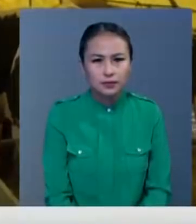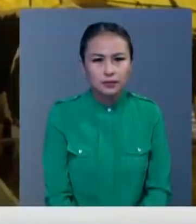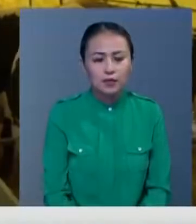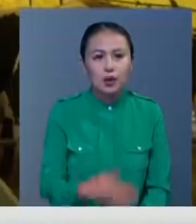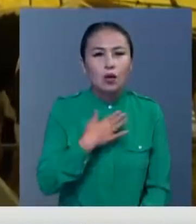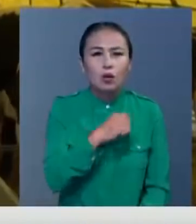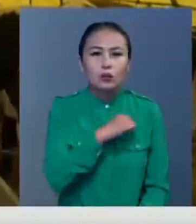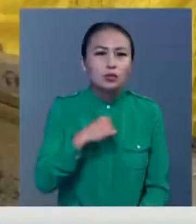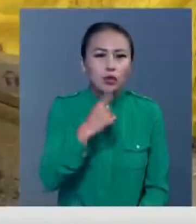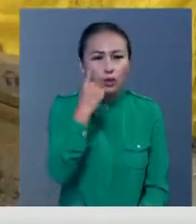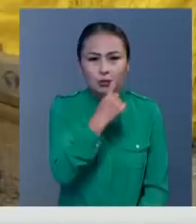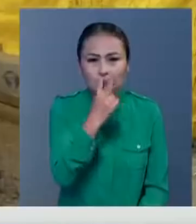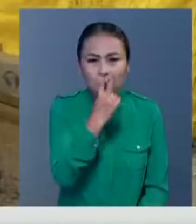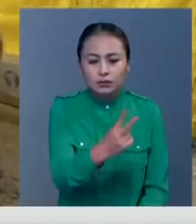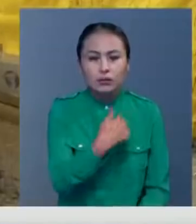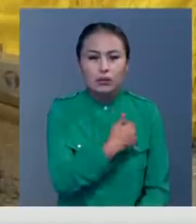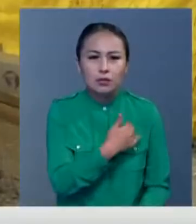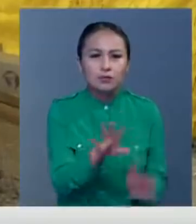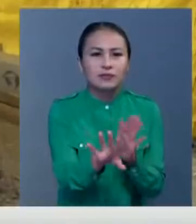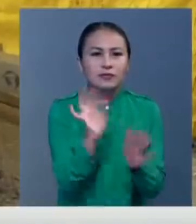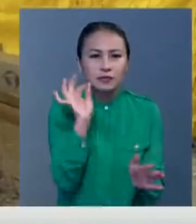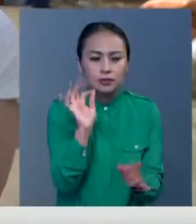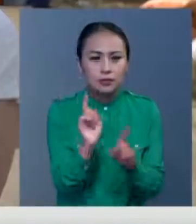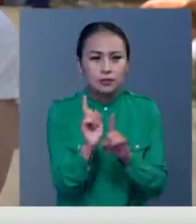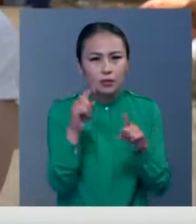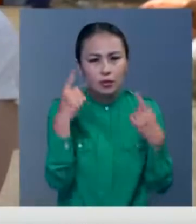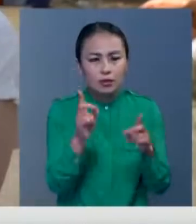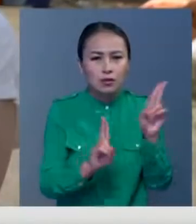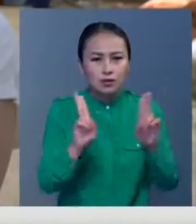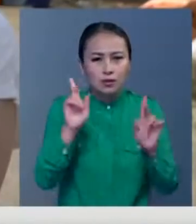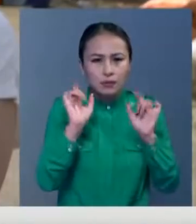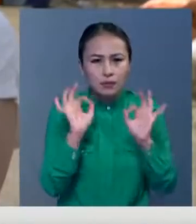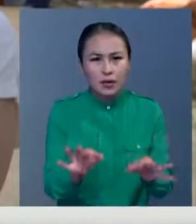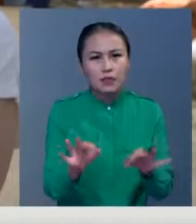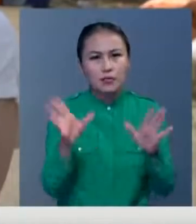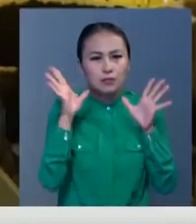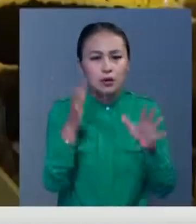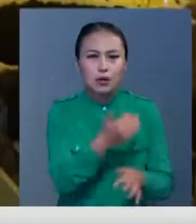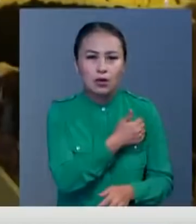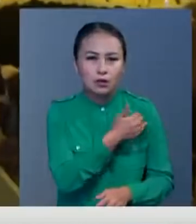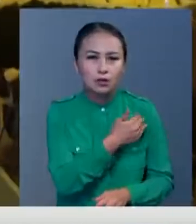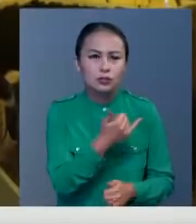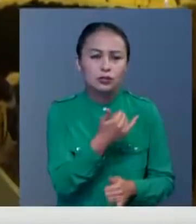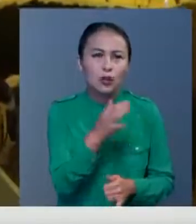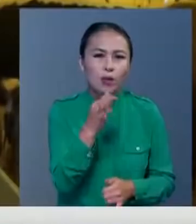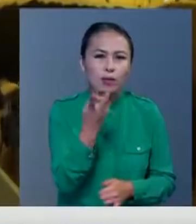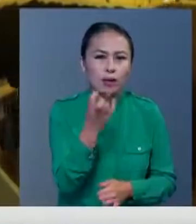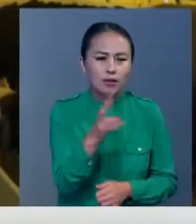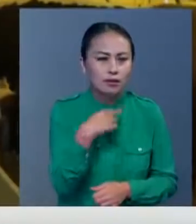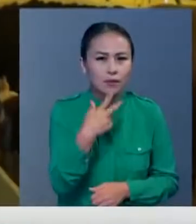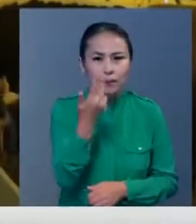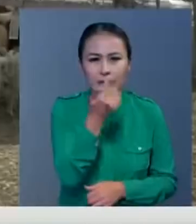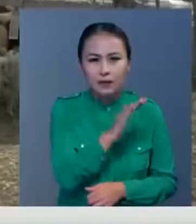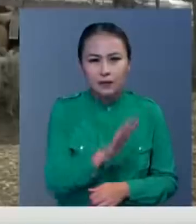Өз көзіммен көріп, құрбандық малымды таңдағым келді. Бәрі ислам ережелеріне сай жасалуы тиіс. Онлайн құрбандыққа үйрене